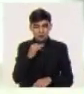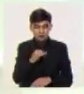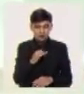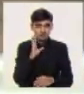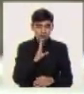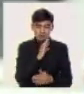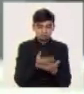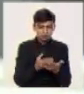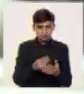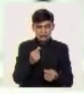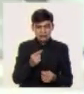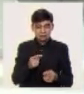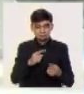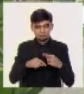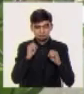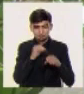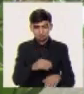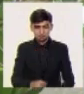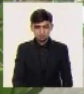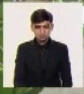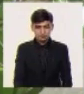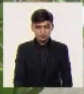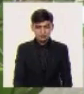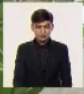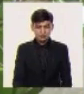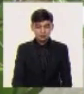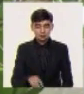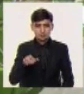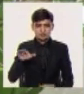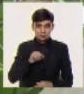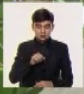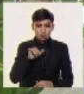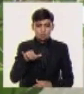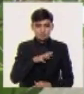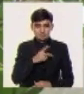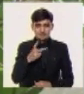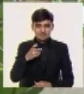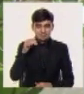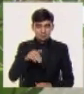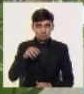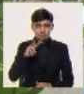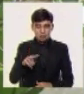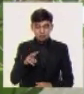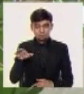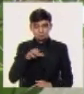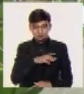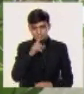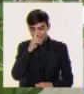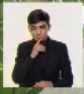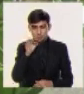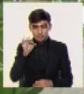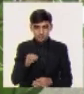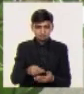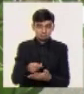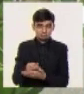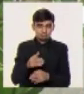предложил женщине деньги взаймы. Она заняла у него 200 тысяч долларов, ежемесячно платила проценты